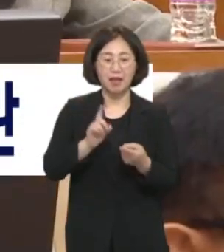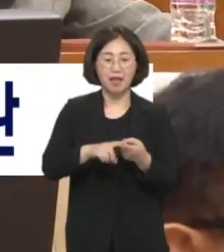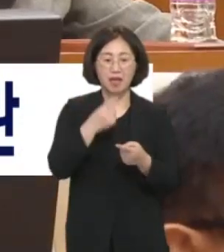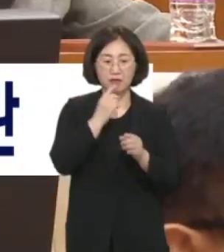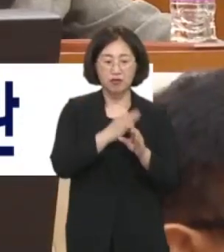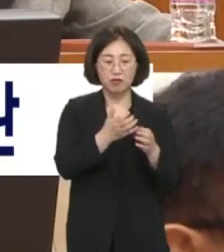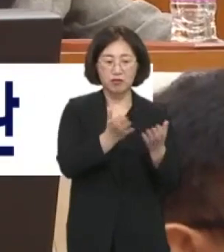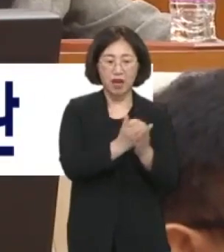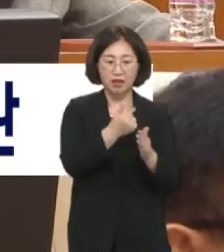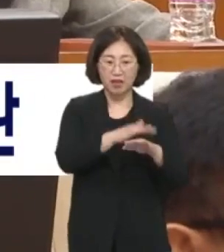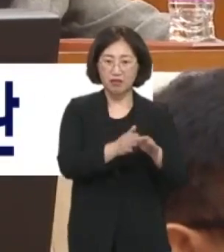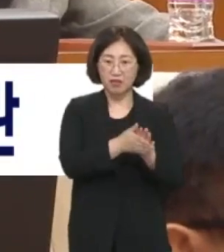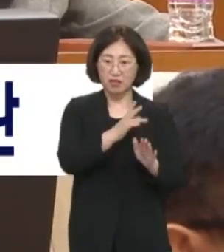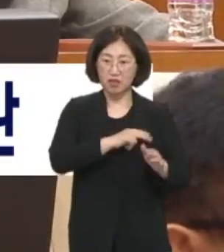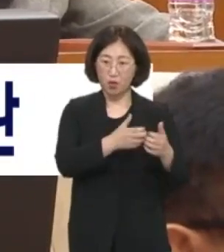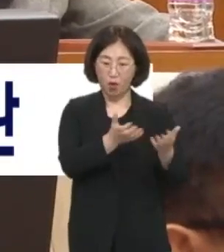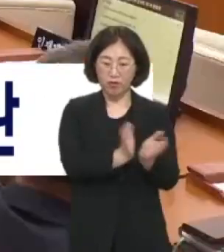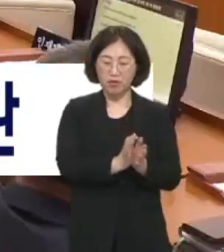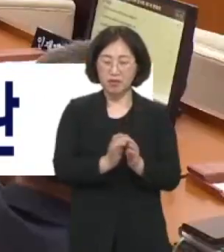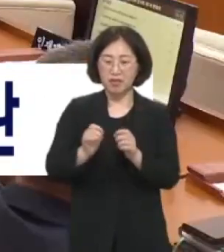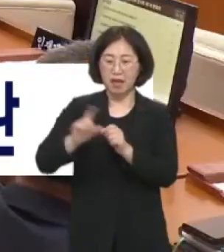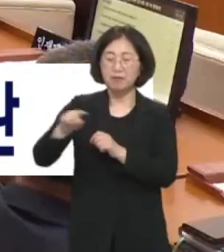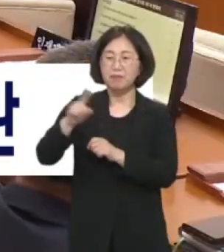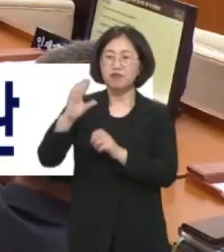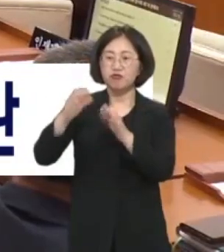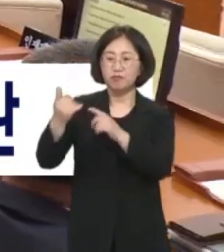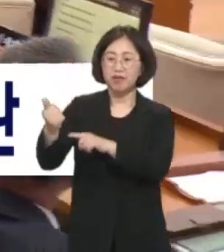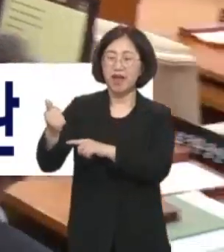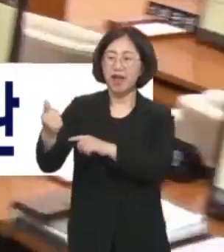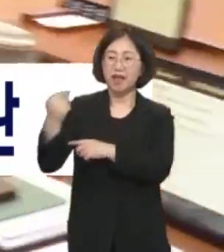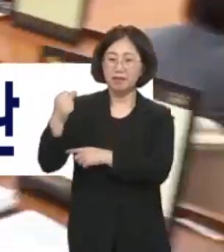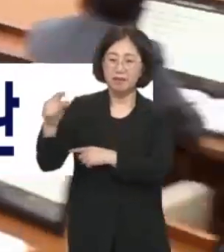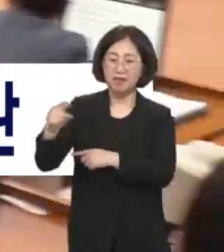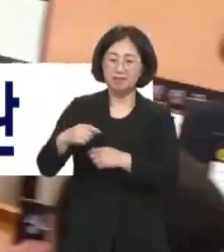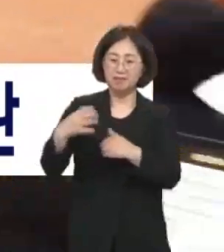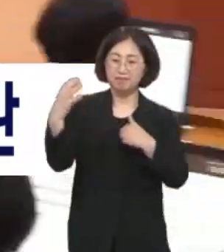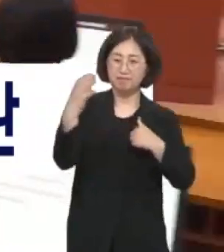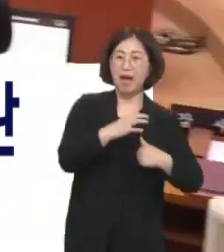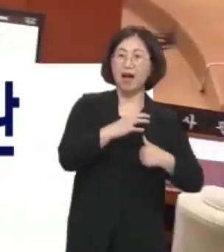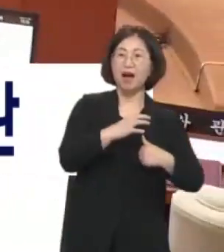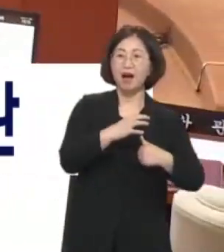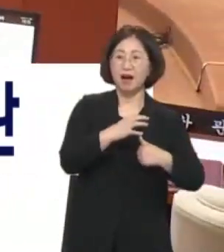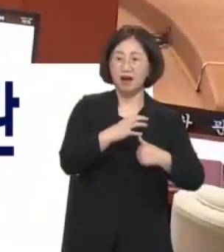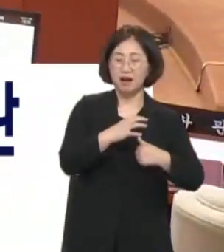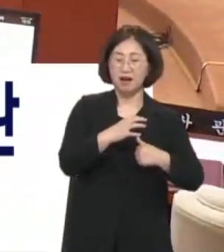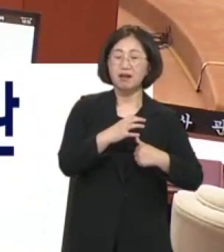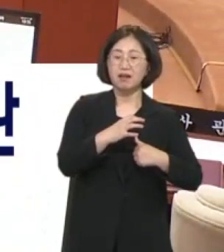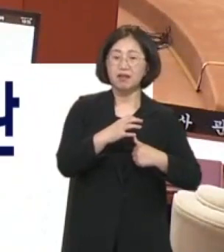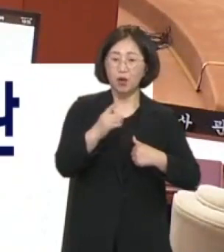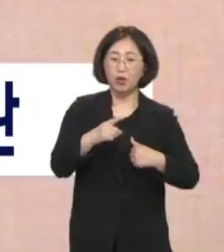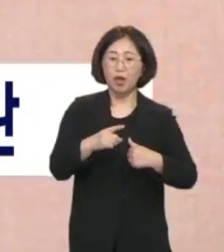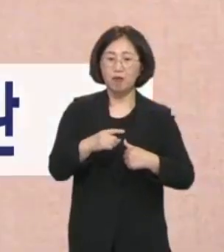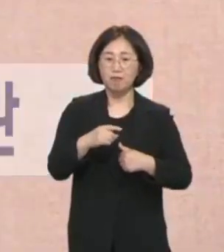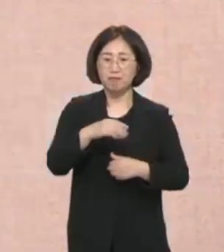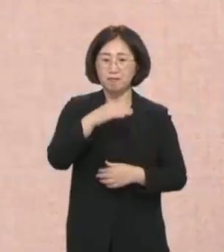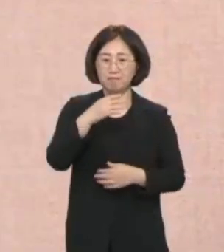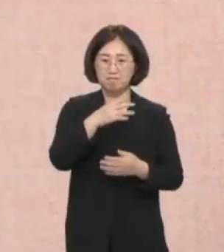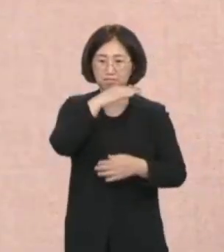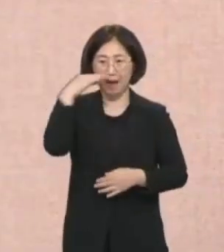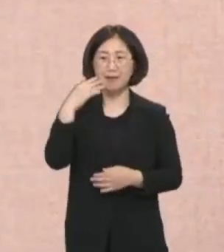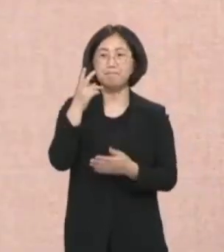관련해 민주당 대전시의원들은 다수당이 소수당 의원들의 조례재정권을 박탈하고 있다며 정정당당한